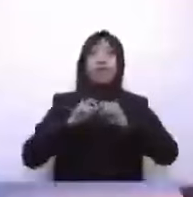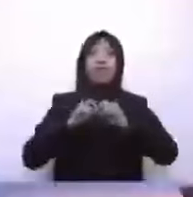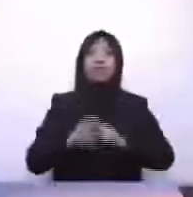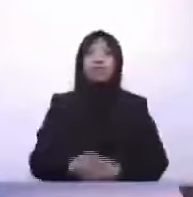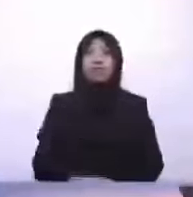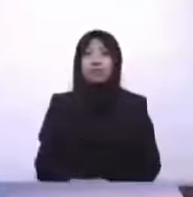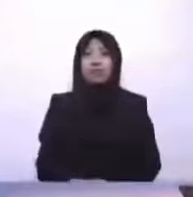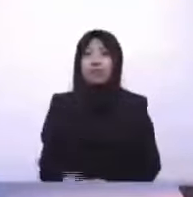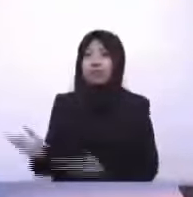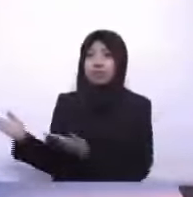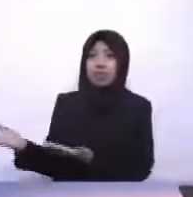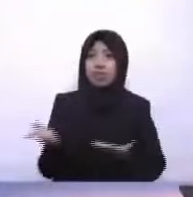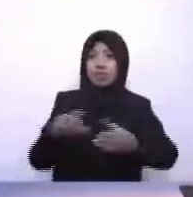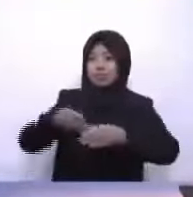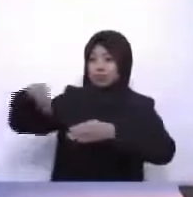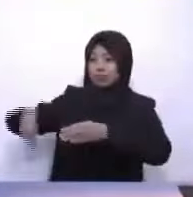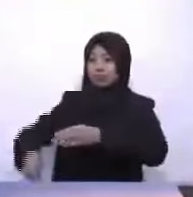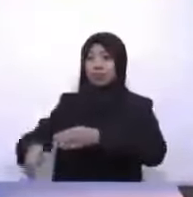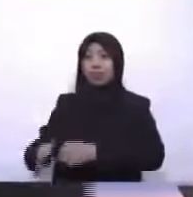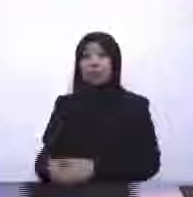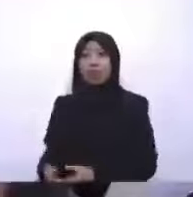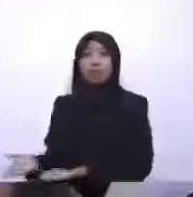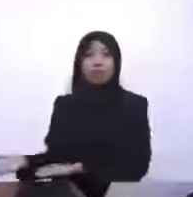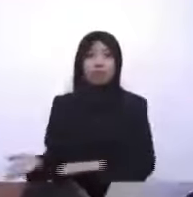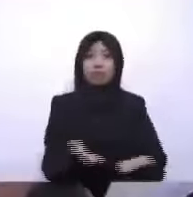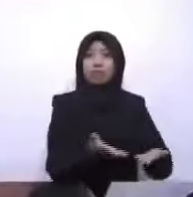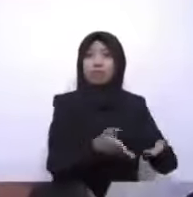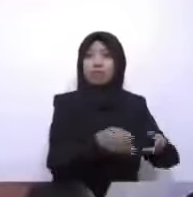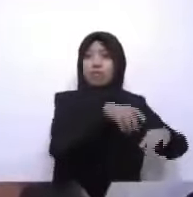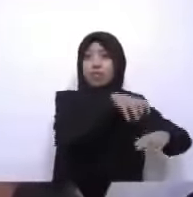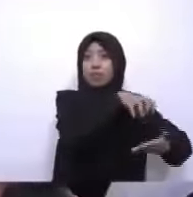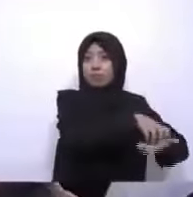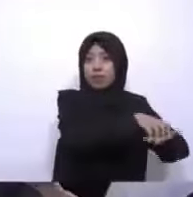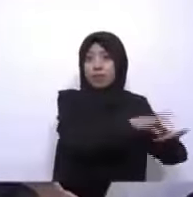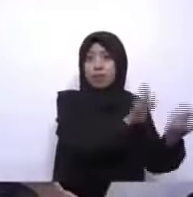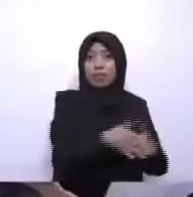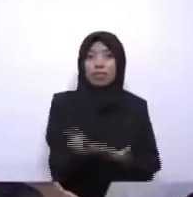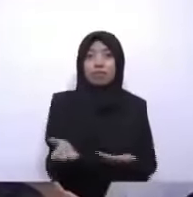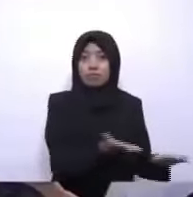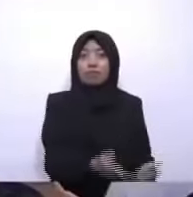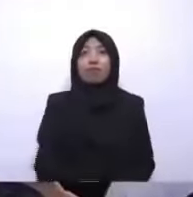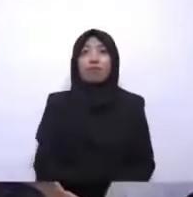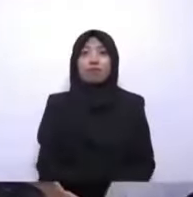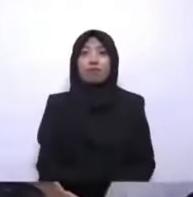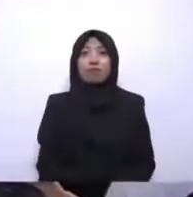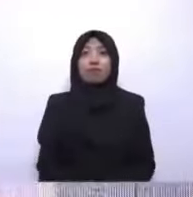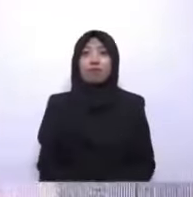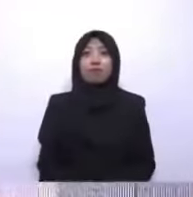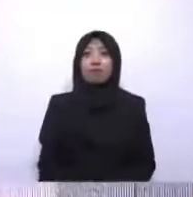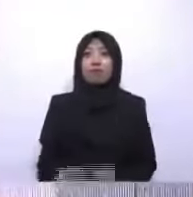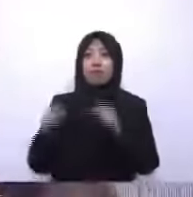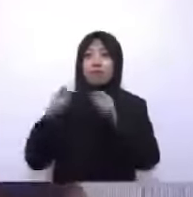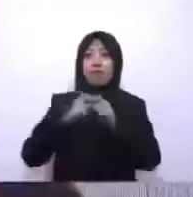B. Silakan diletakkan di wadah kaca dan kembali ke tempat. Baik, saya akan ambil kode huruf